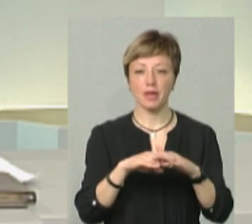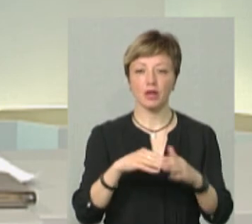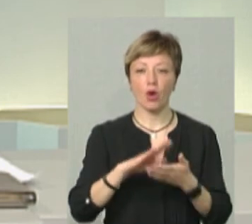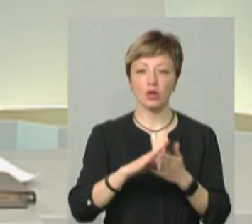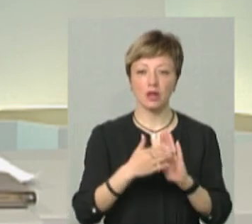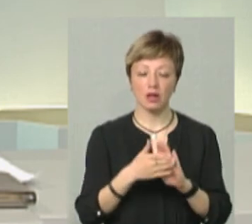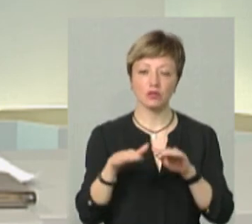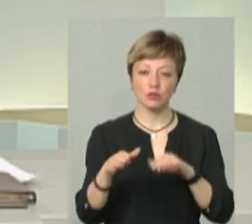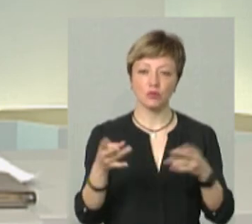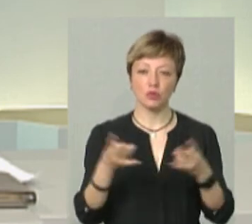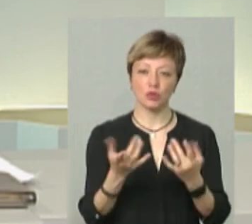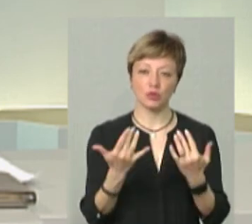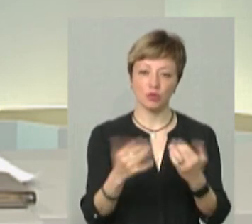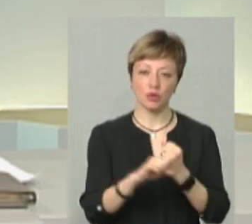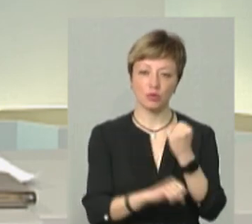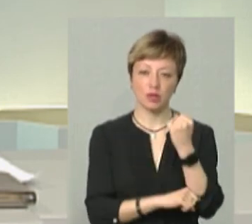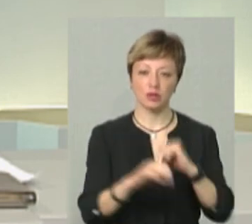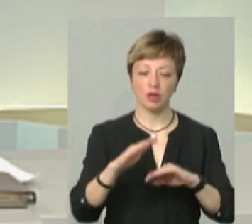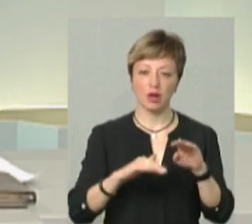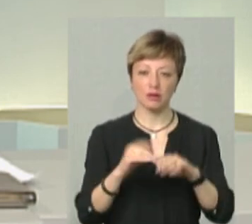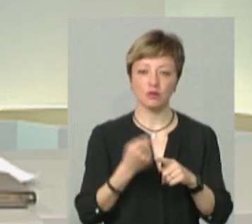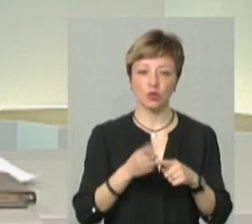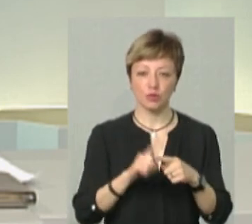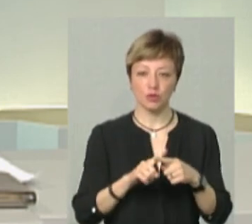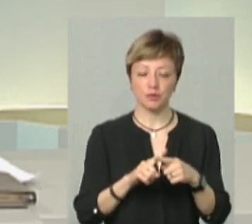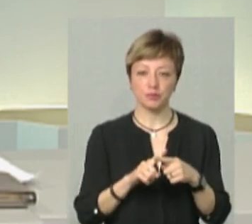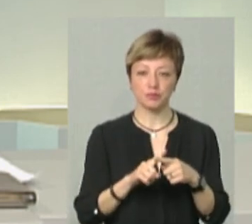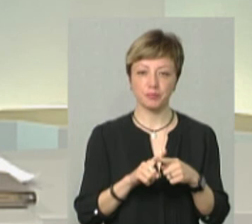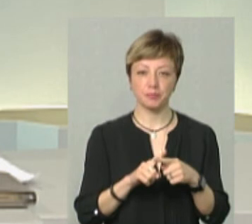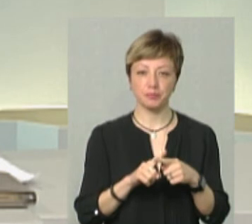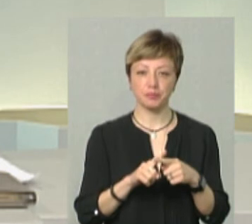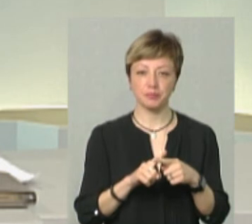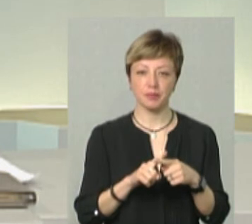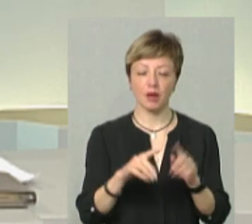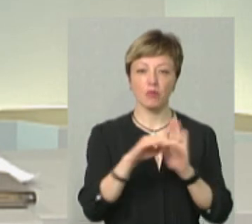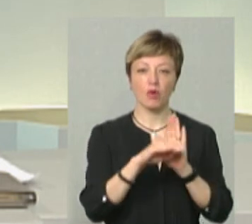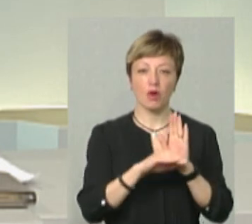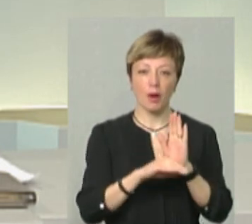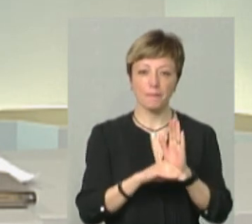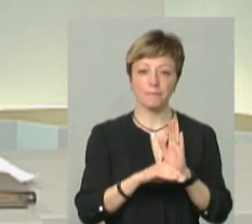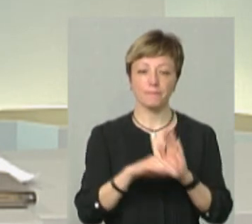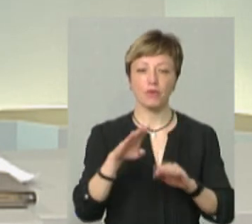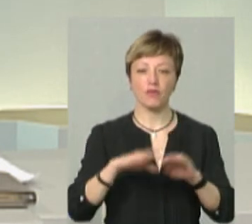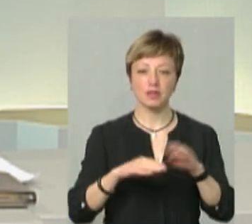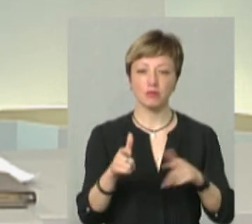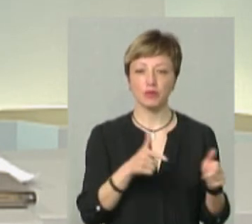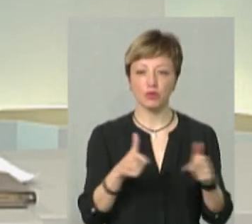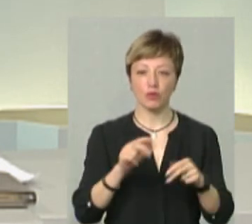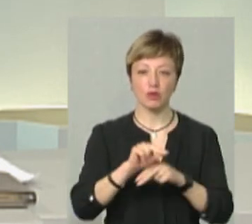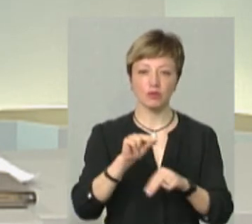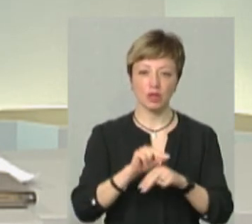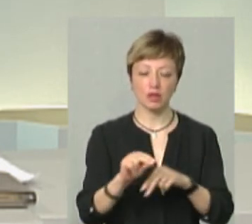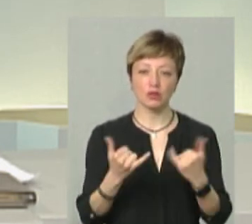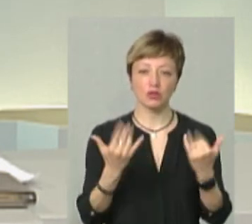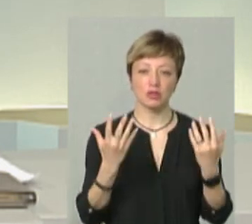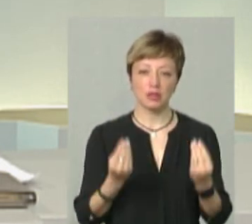починають шити. Вони потребують робітничих кадрів, тому і навіть програми по професійні підготовці по навчанню, вони